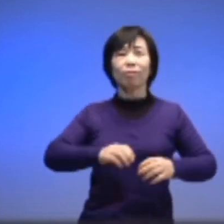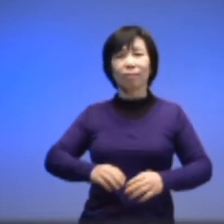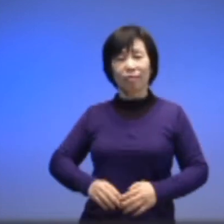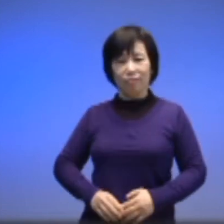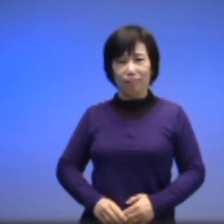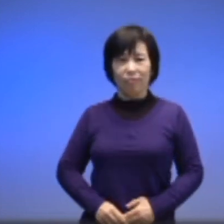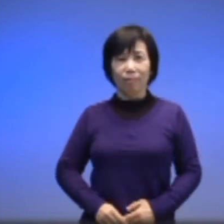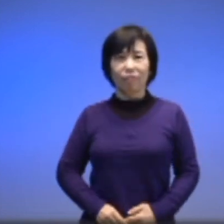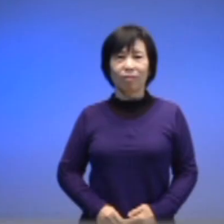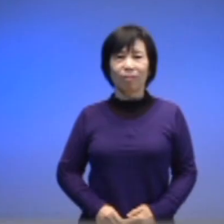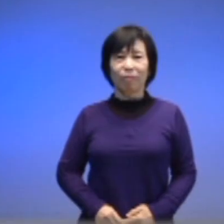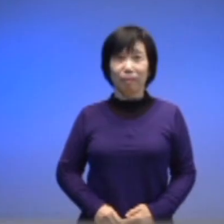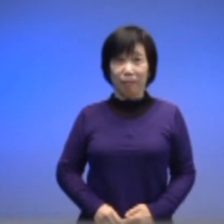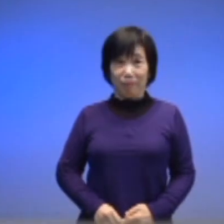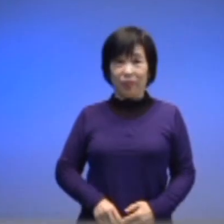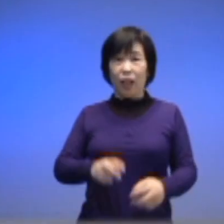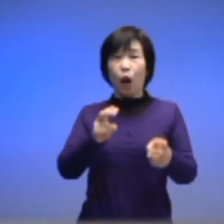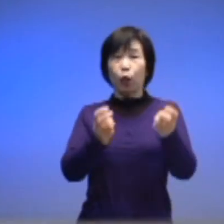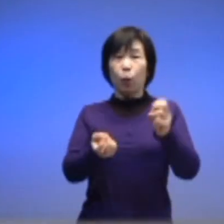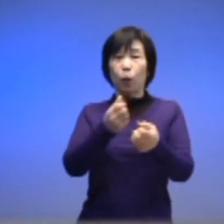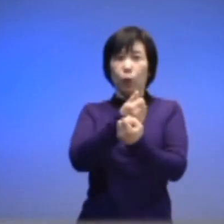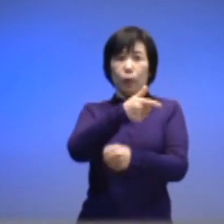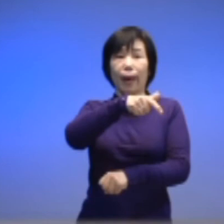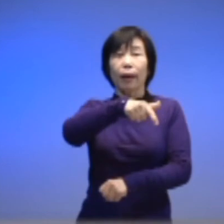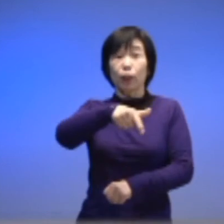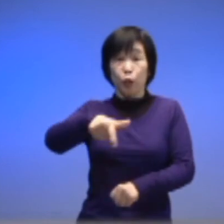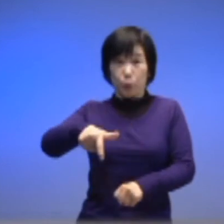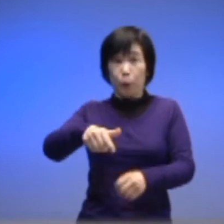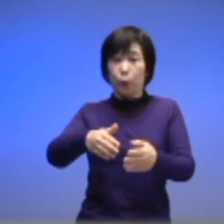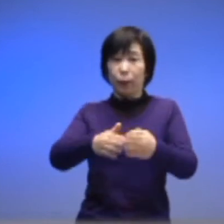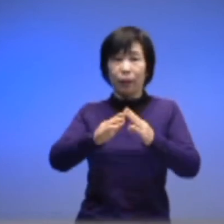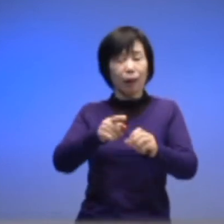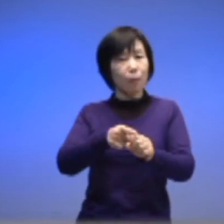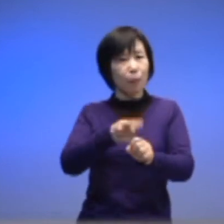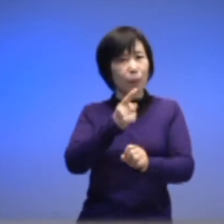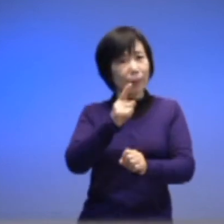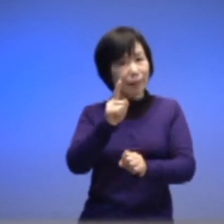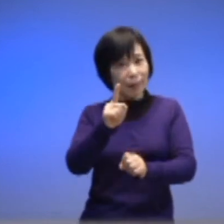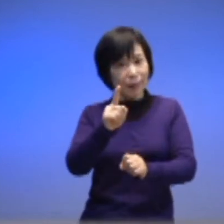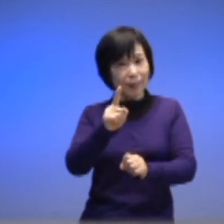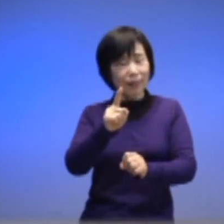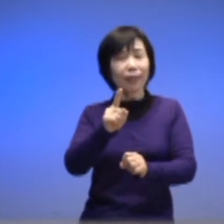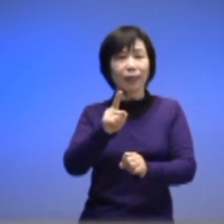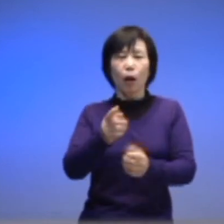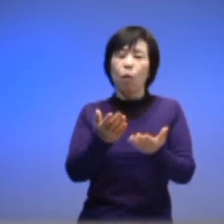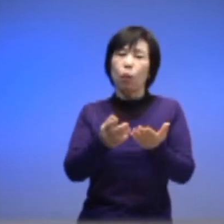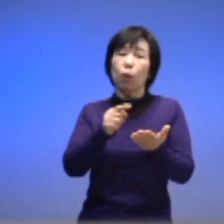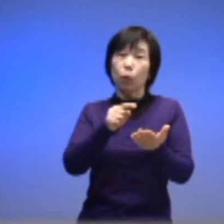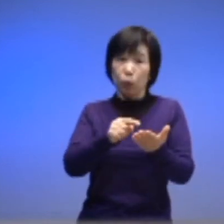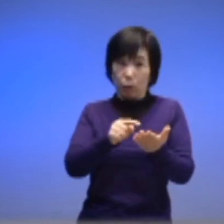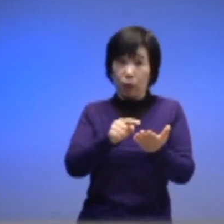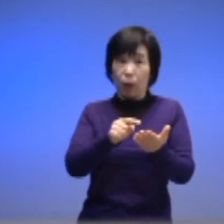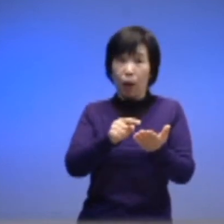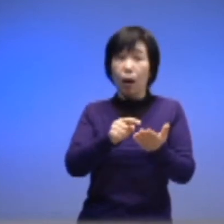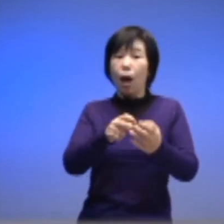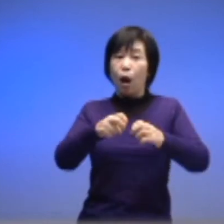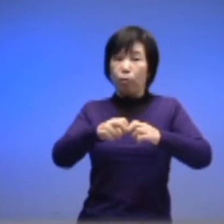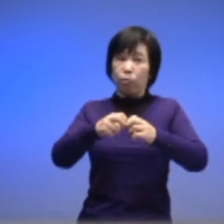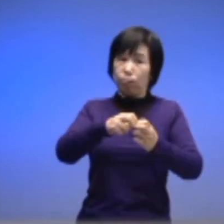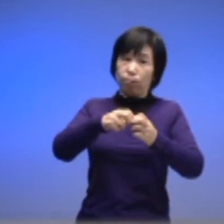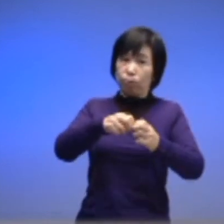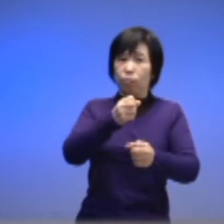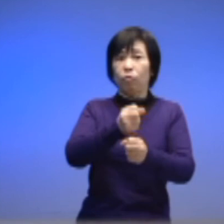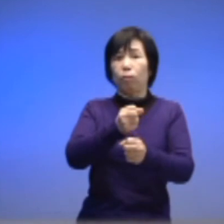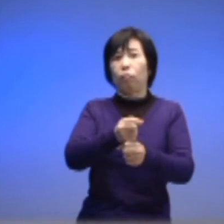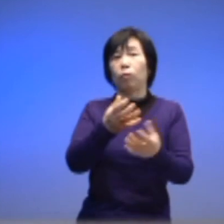です。ロボット研究部は事業の一環として相撲ロボットの製作に取り組んだのが始